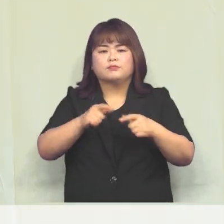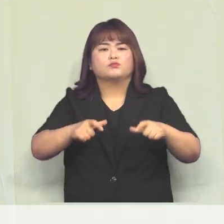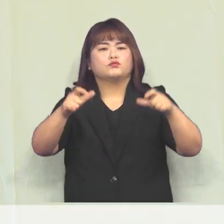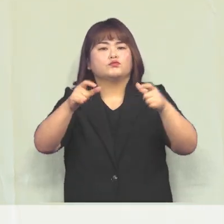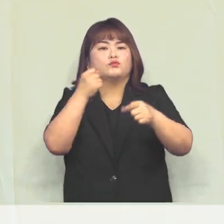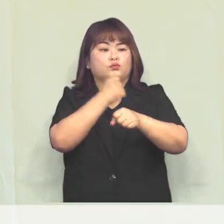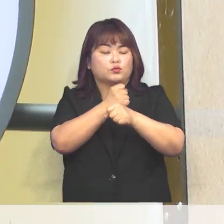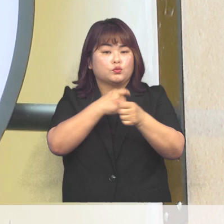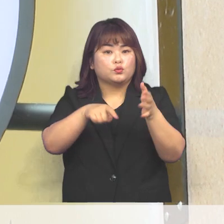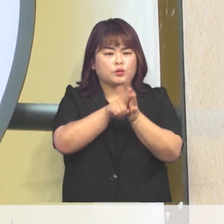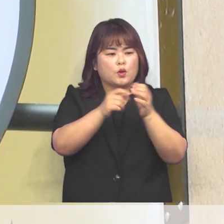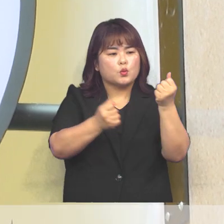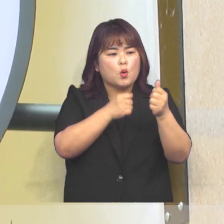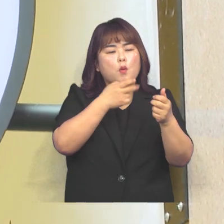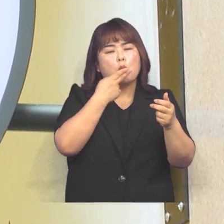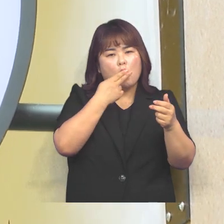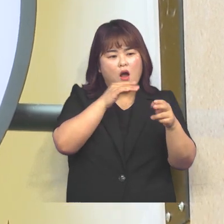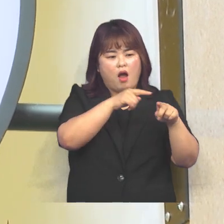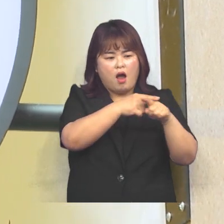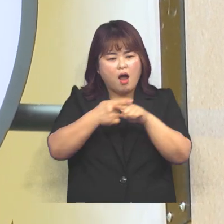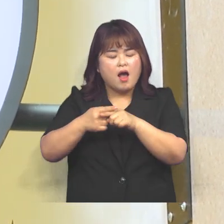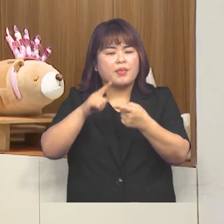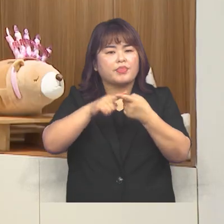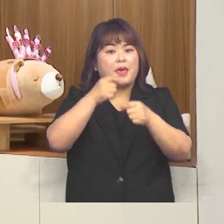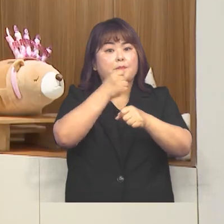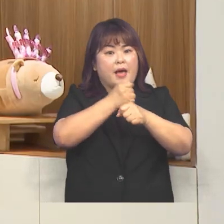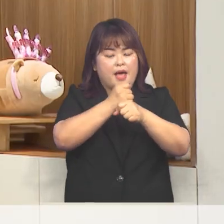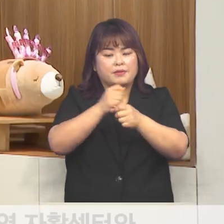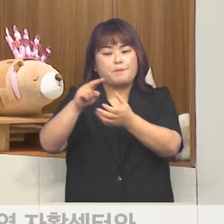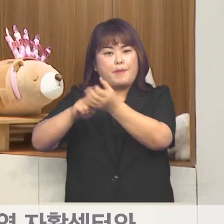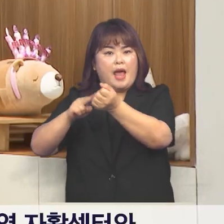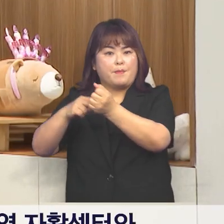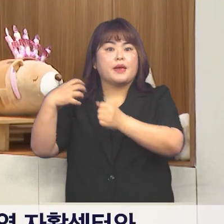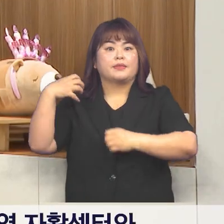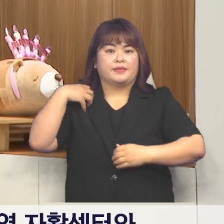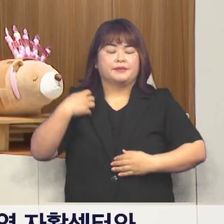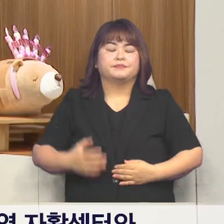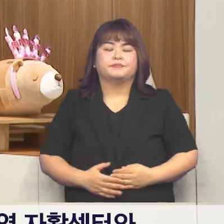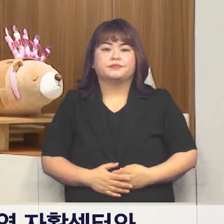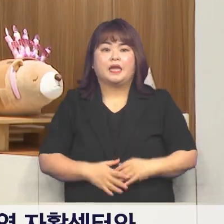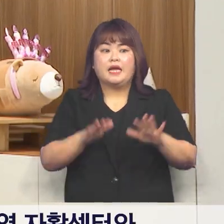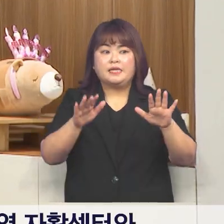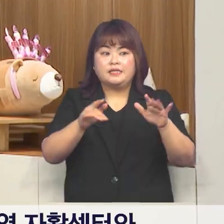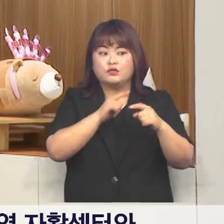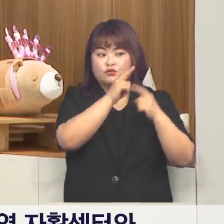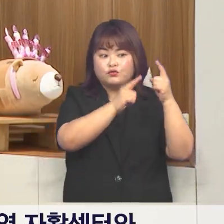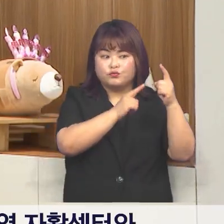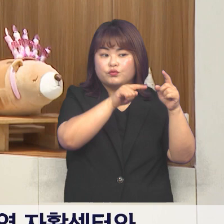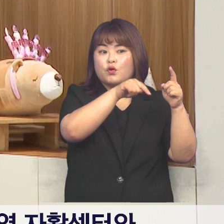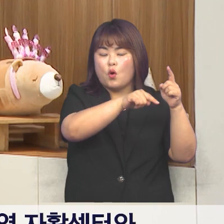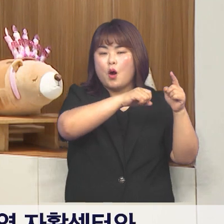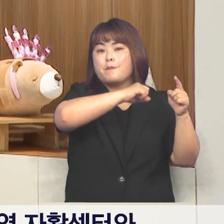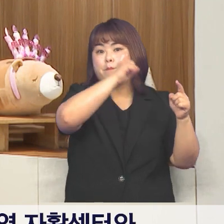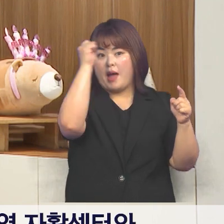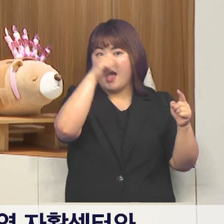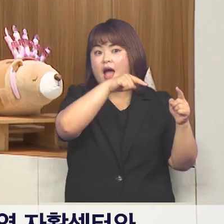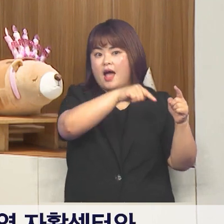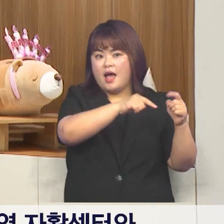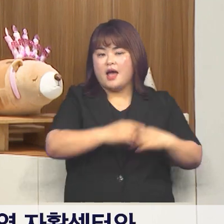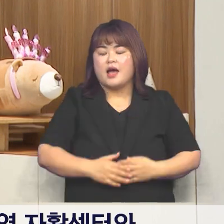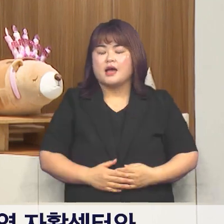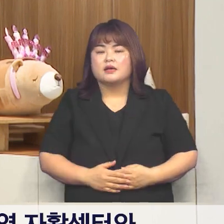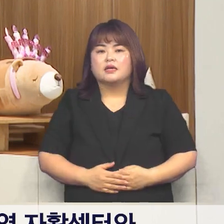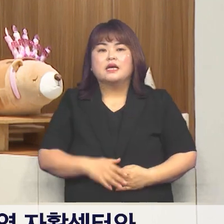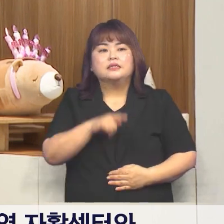직접 생산부터 판매까지 담당합니다. 공모에 저희가 응해서 선정이 됐고